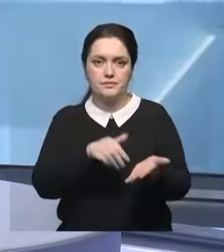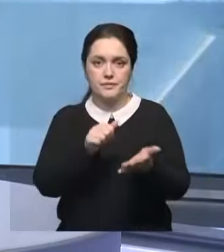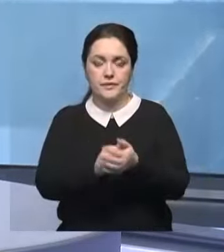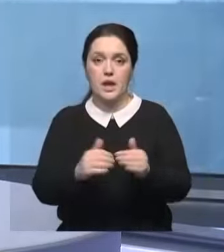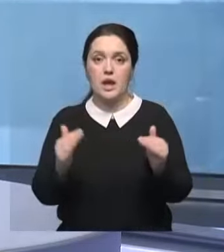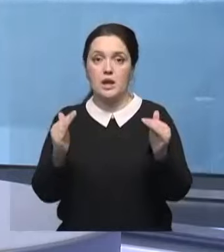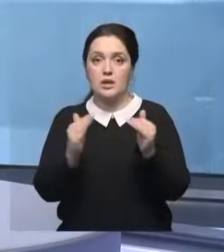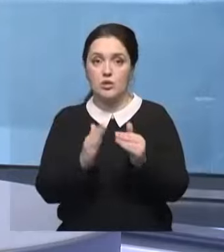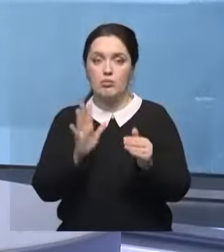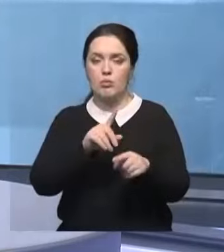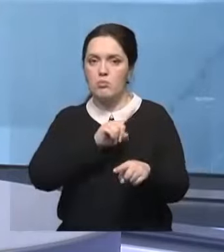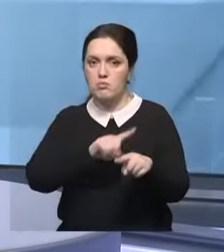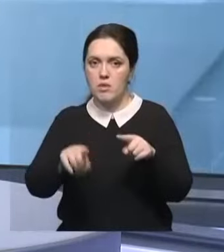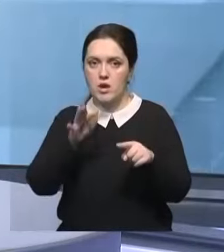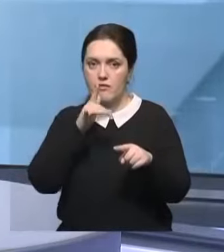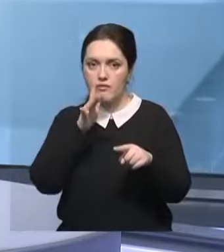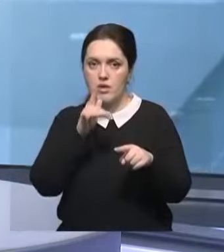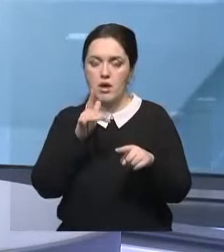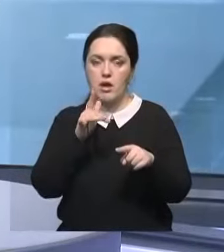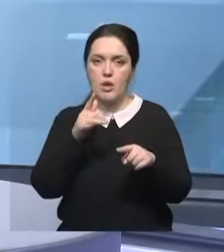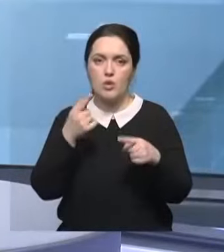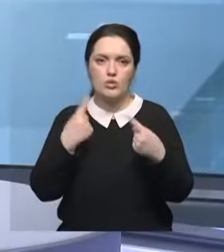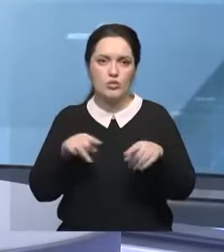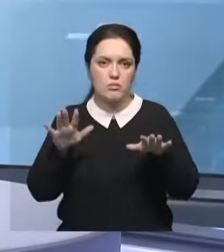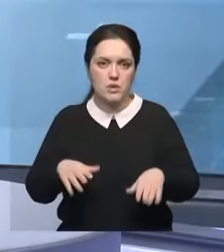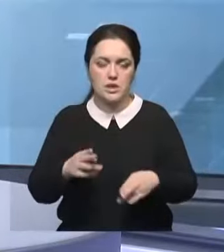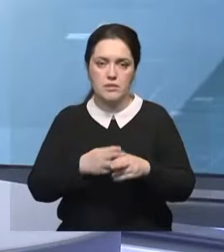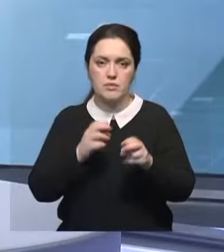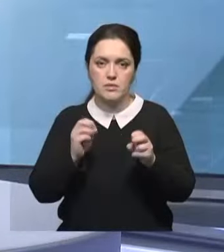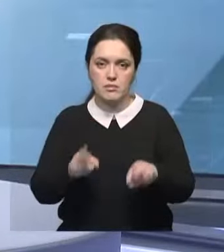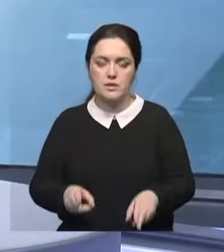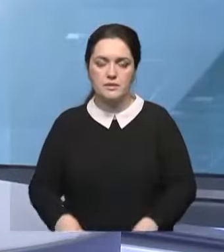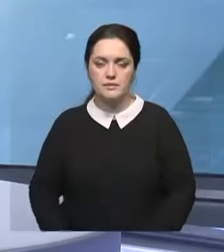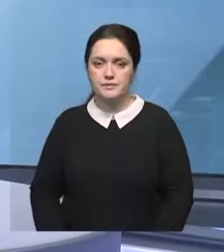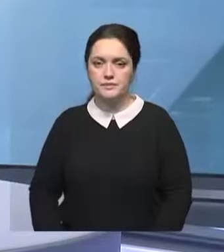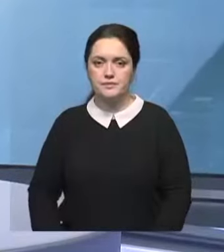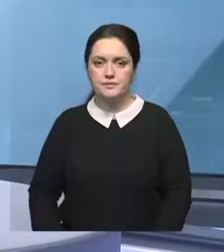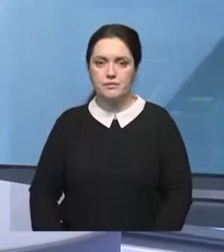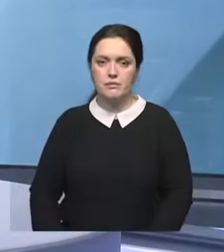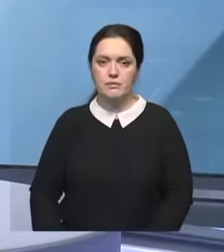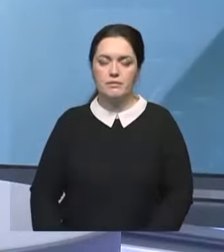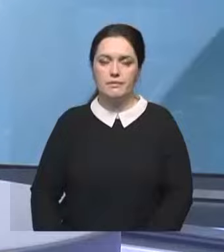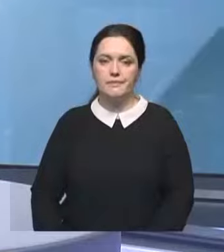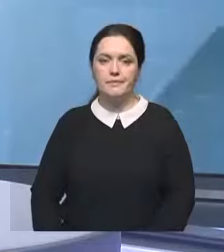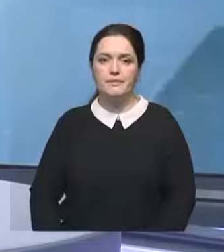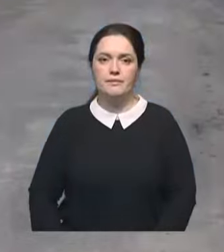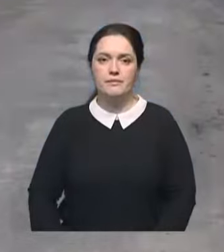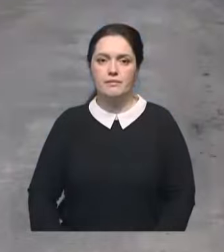Дома возведут в кратчайшие сроки, в безопасных местах. Ербол Абишев расскажет больше.